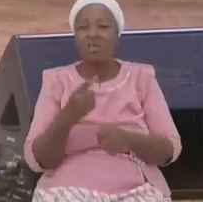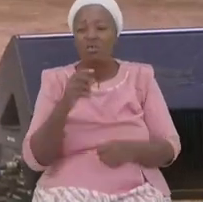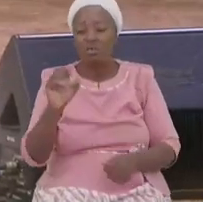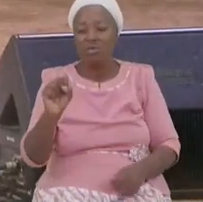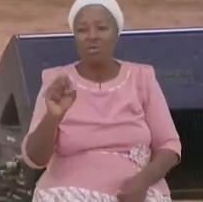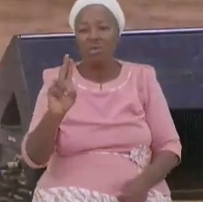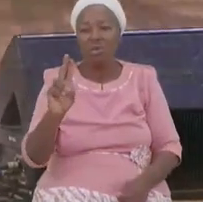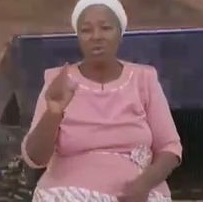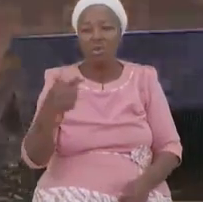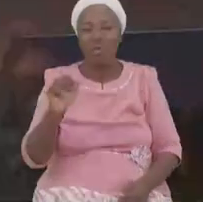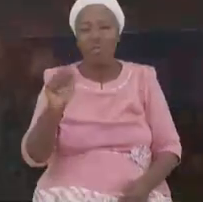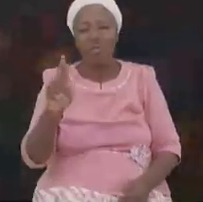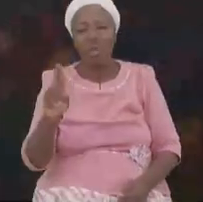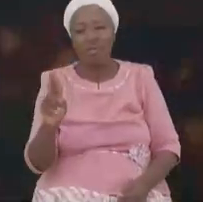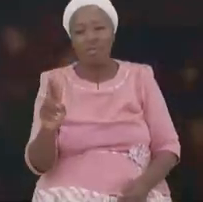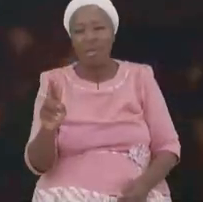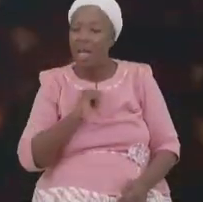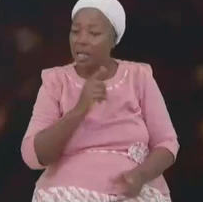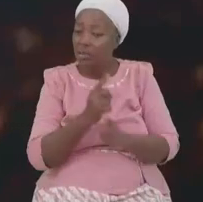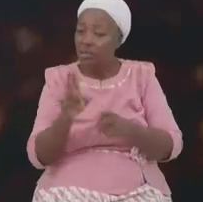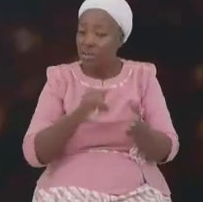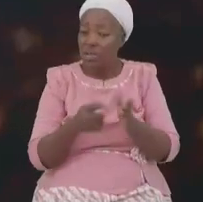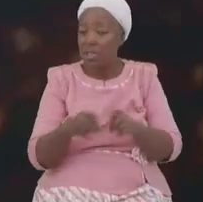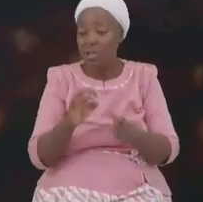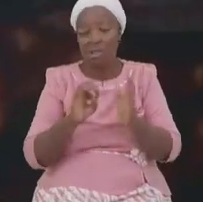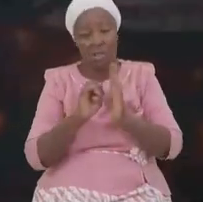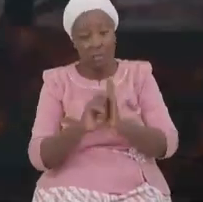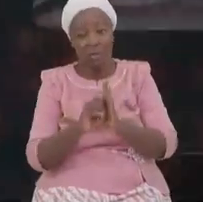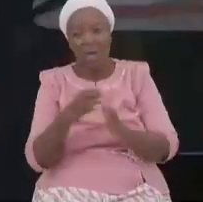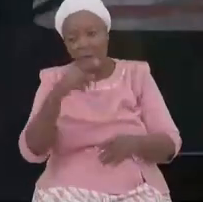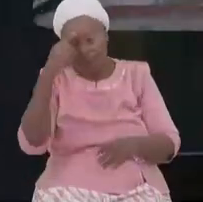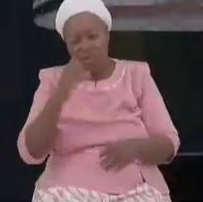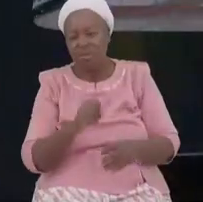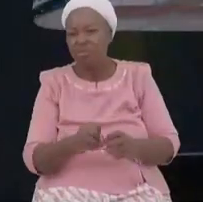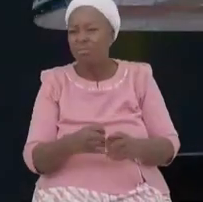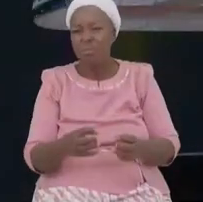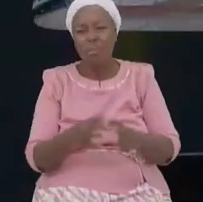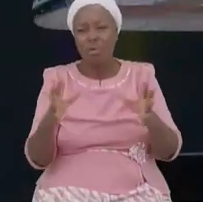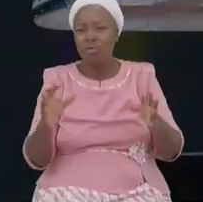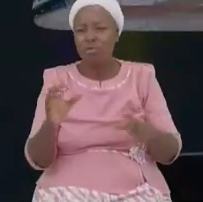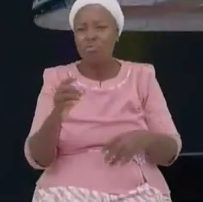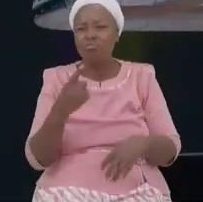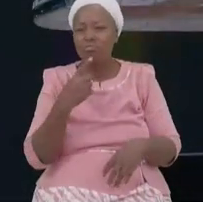Je prends ça comme illustration. Et à cause de la quantité du sucre que tu as dans le sang,